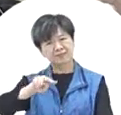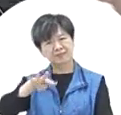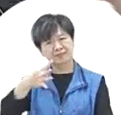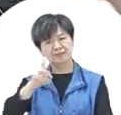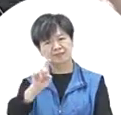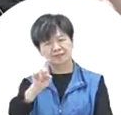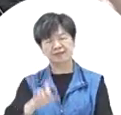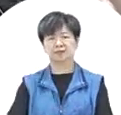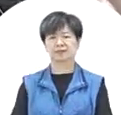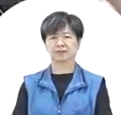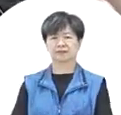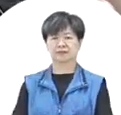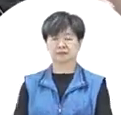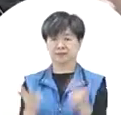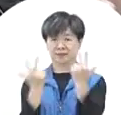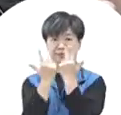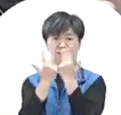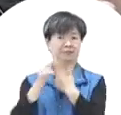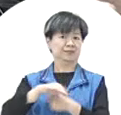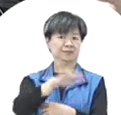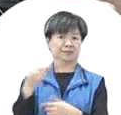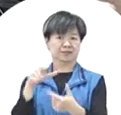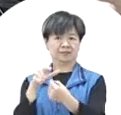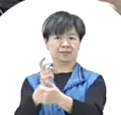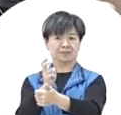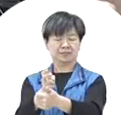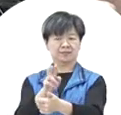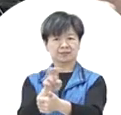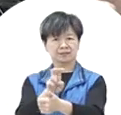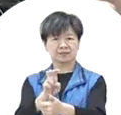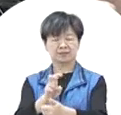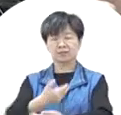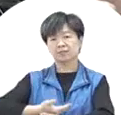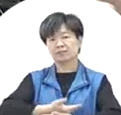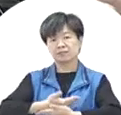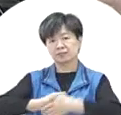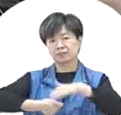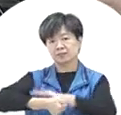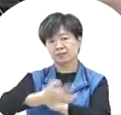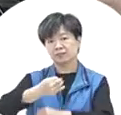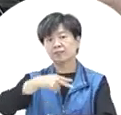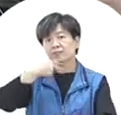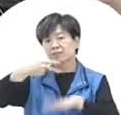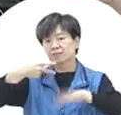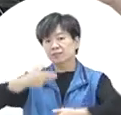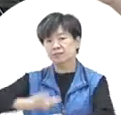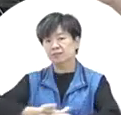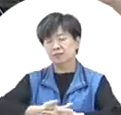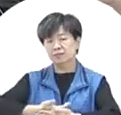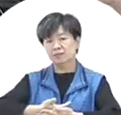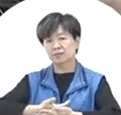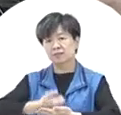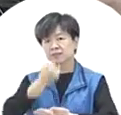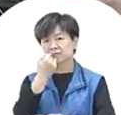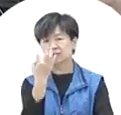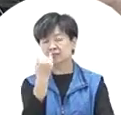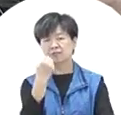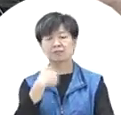72,410人哈，全新北市的公托可以收多少个婴儿？0到2岁， 跟研报告， 我刚有问局长